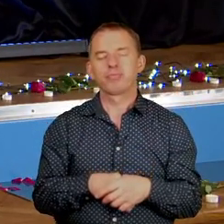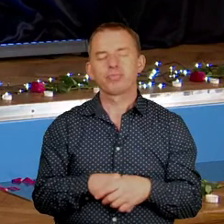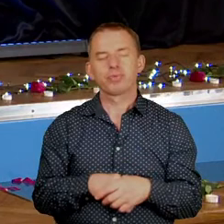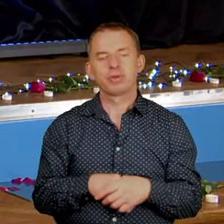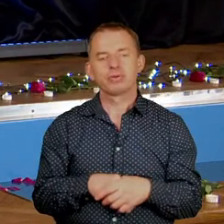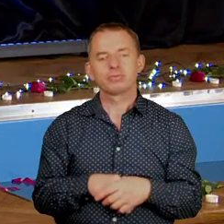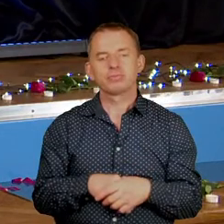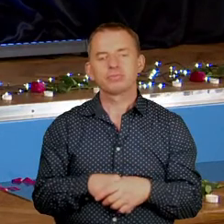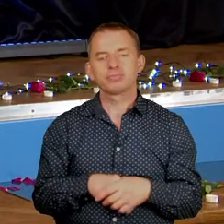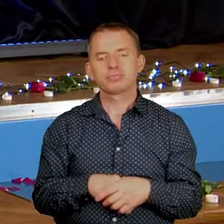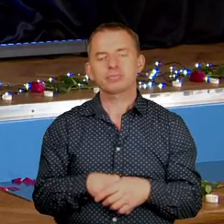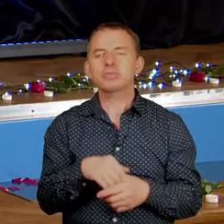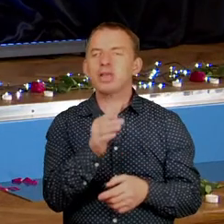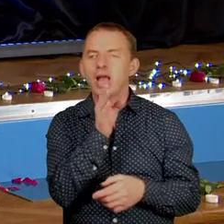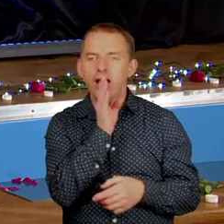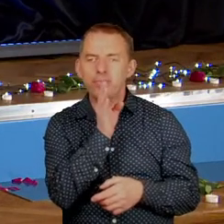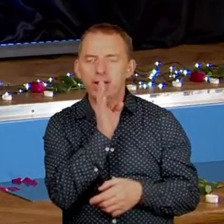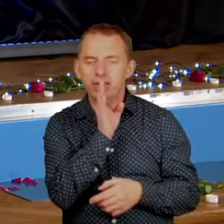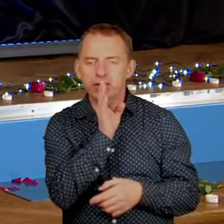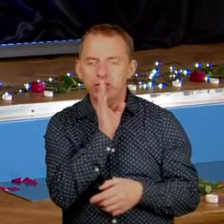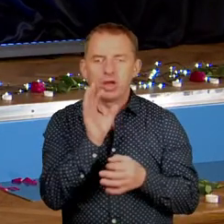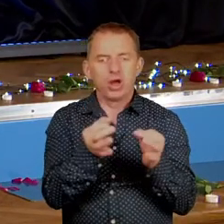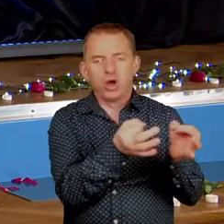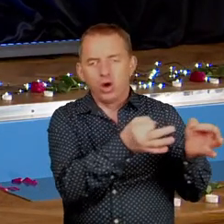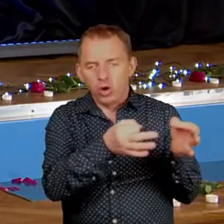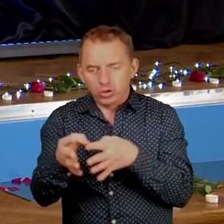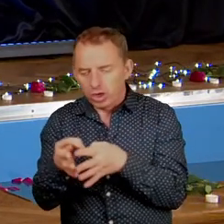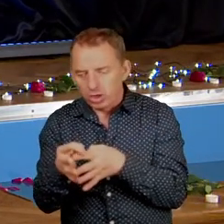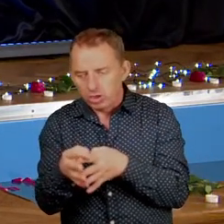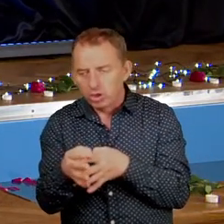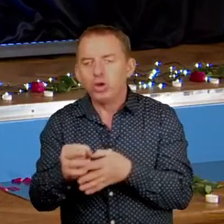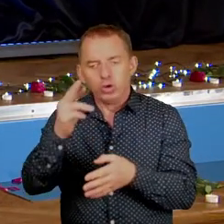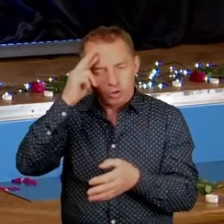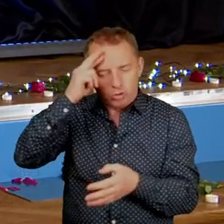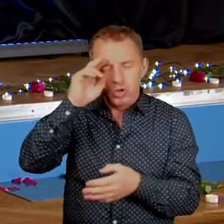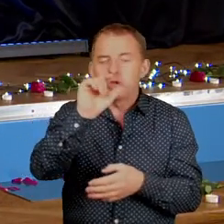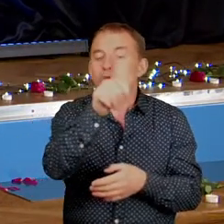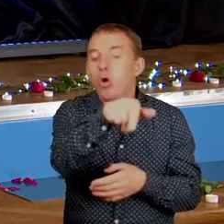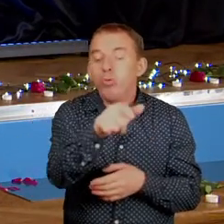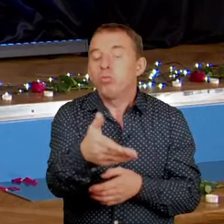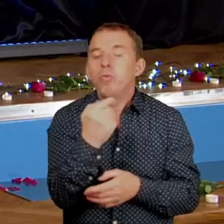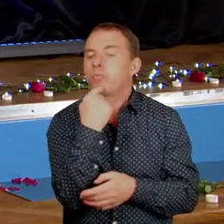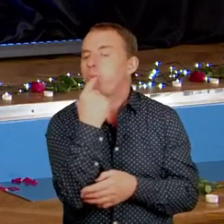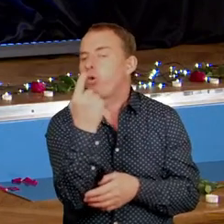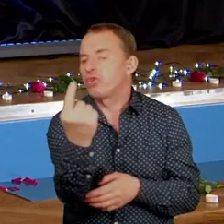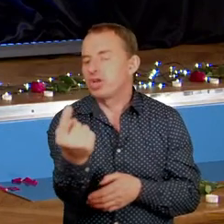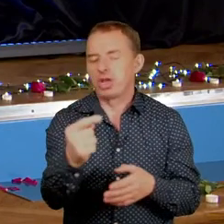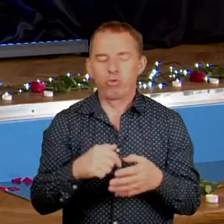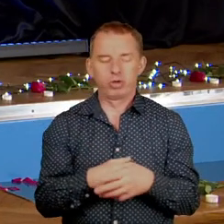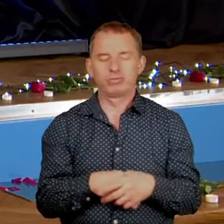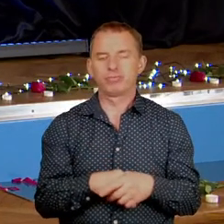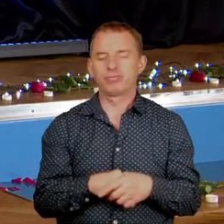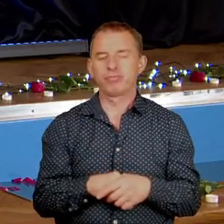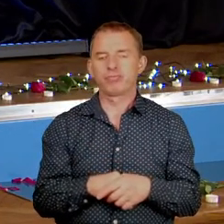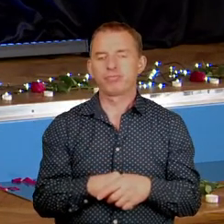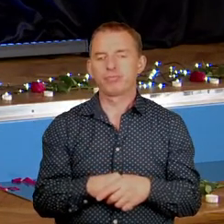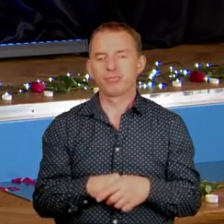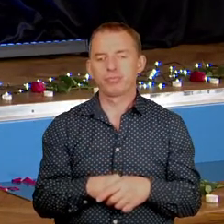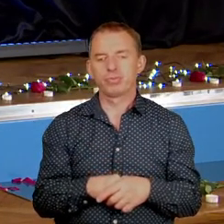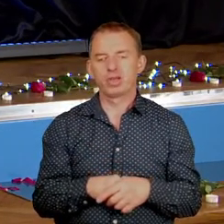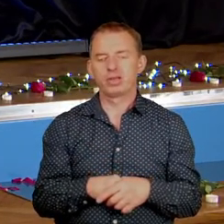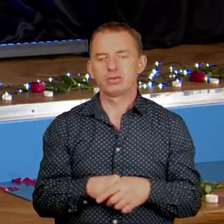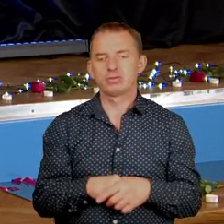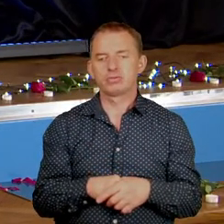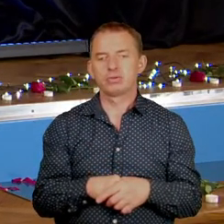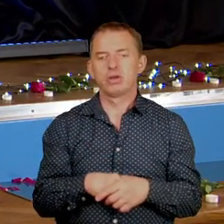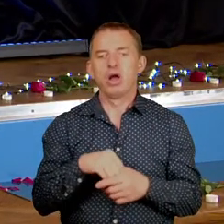what he meant. I Amerykanin od razu zrozumiał, co on mu chce powiedzieć. The Allied forces had landed on Normandy in